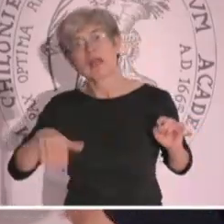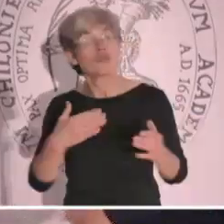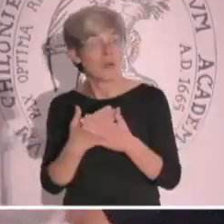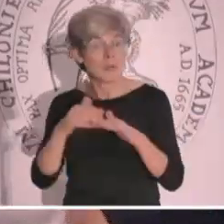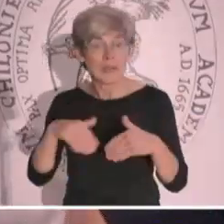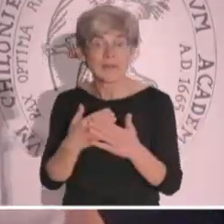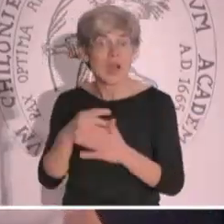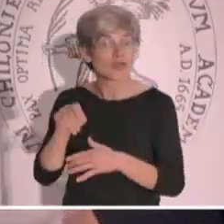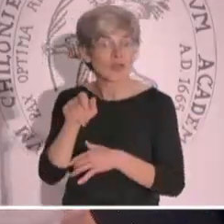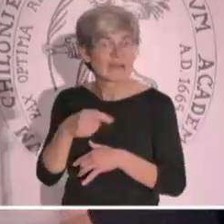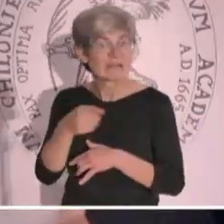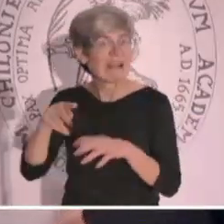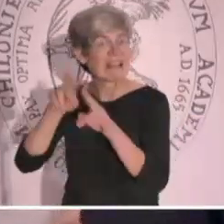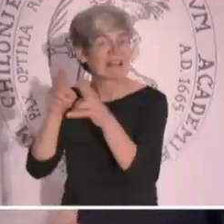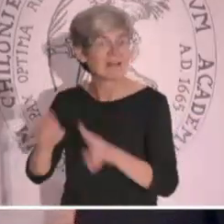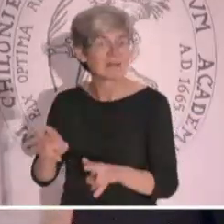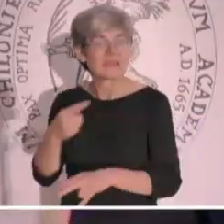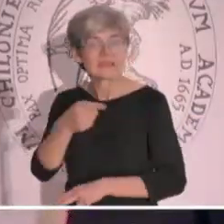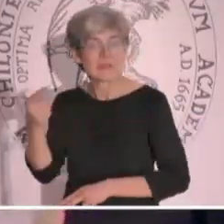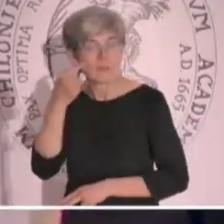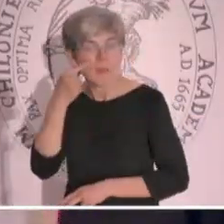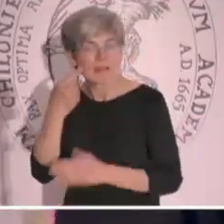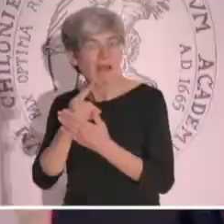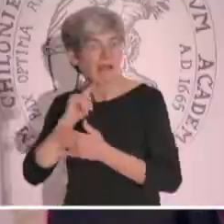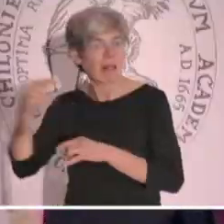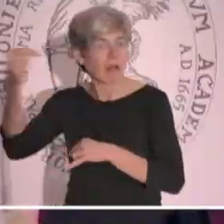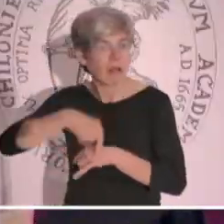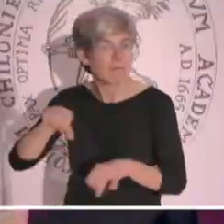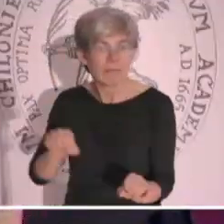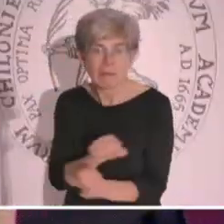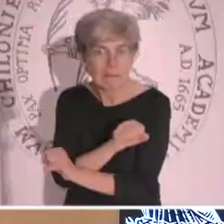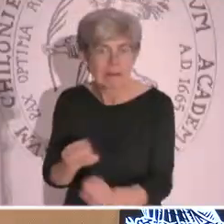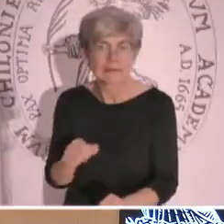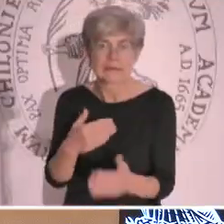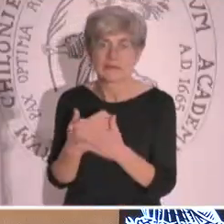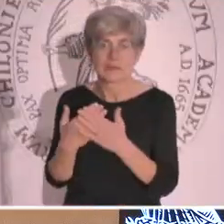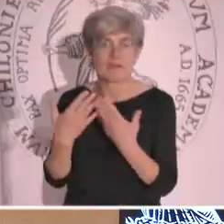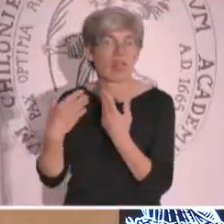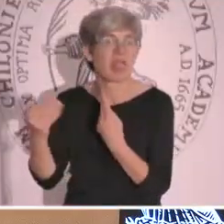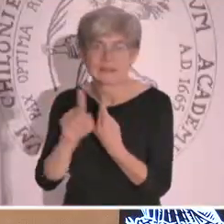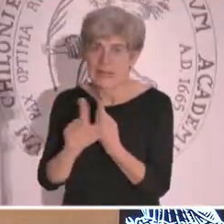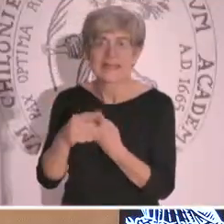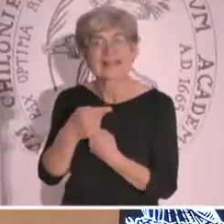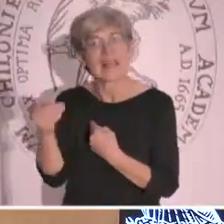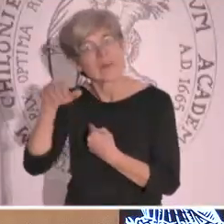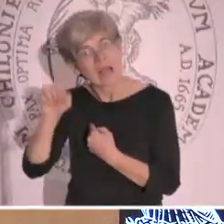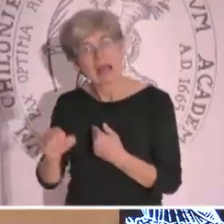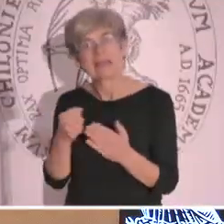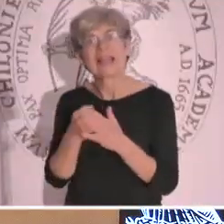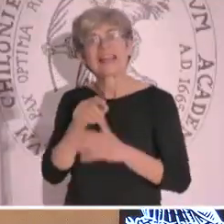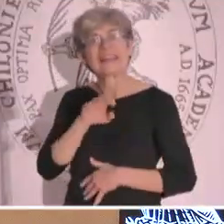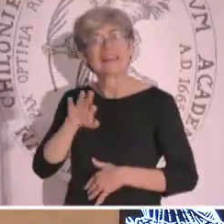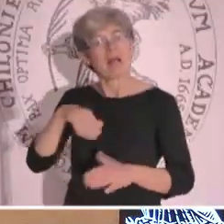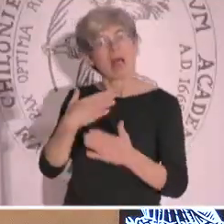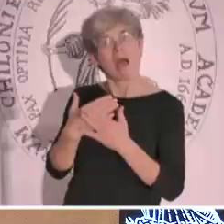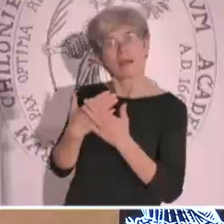die können noch nicht unbedingt nach Kiel kommen, die wollen wir natürlich nicht verlieren. Das heißt, auch die haben dann die Möglichkeit, unser digitales